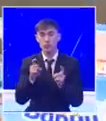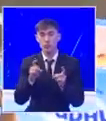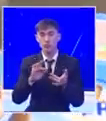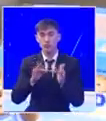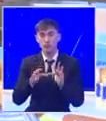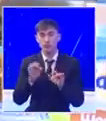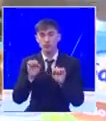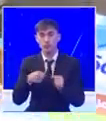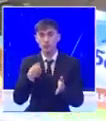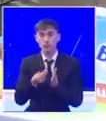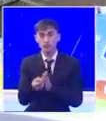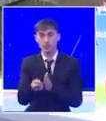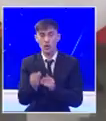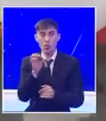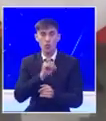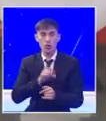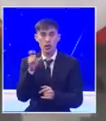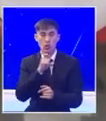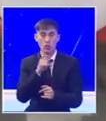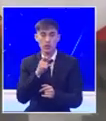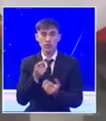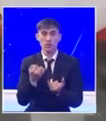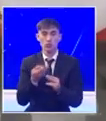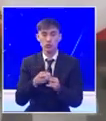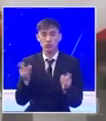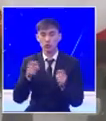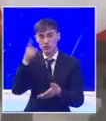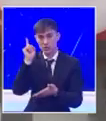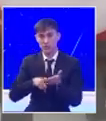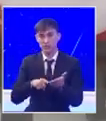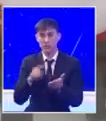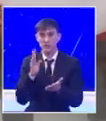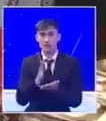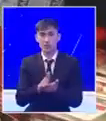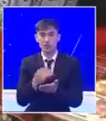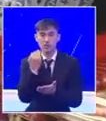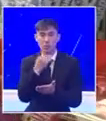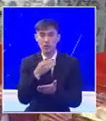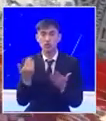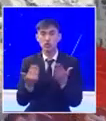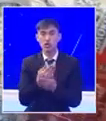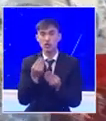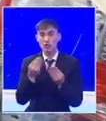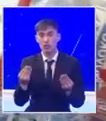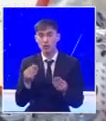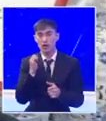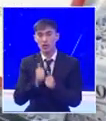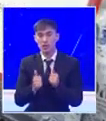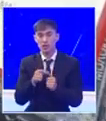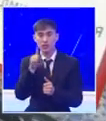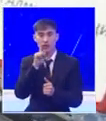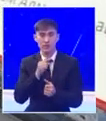әр тұтынушы ақшасын үнемдеп қана қоймайды. Мұнда дүкеннің сенімді серіктестері ұсынған сапалы жаңа тауарлары мен әрқашан